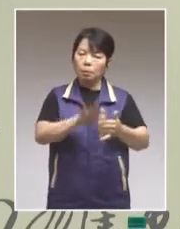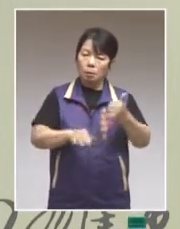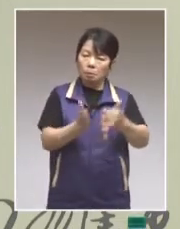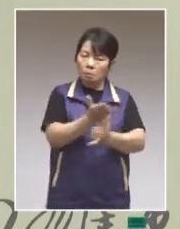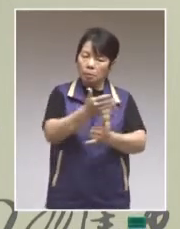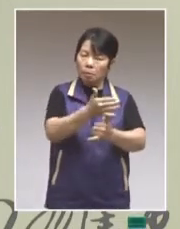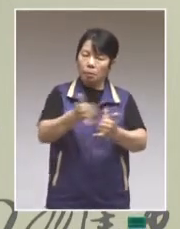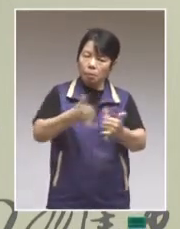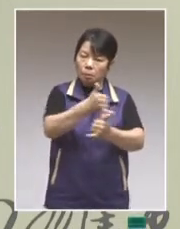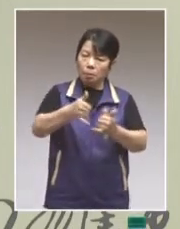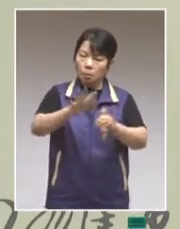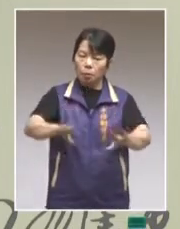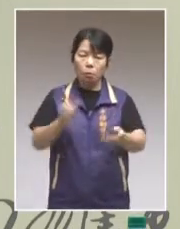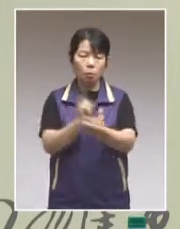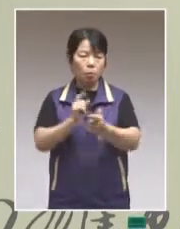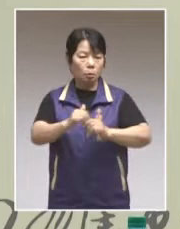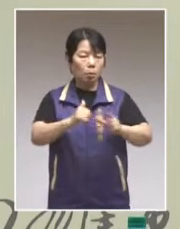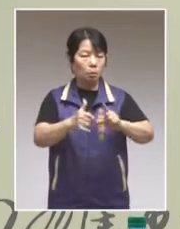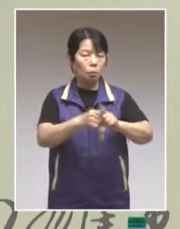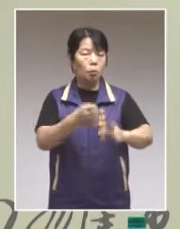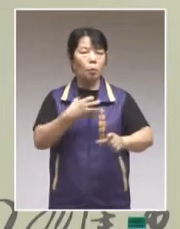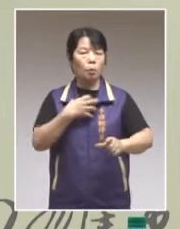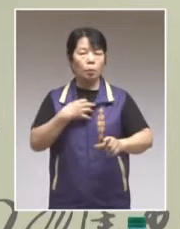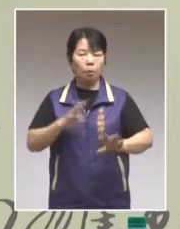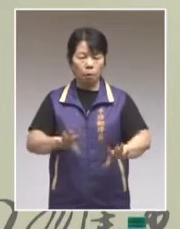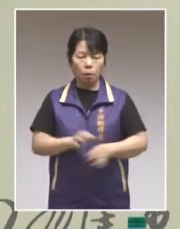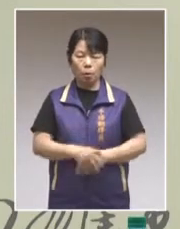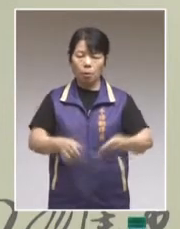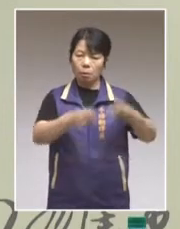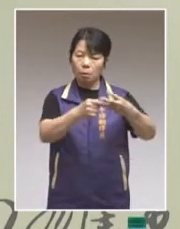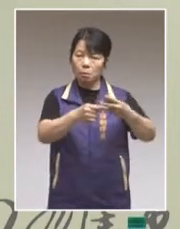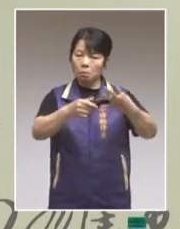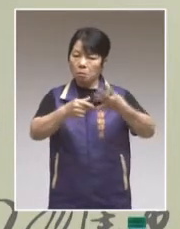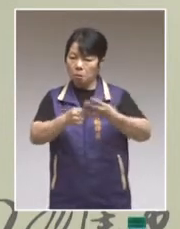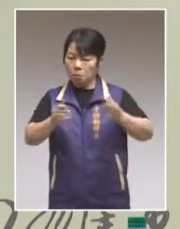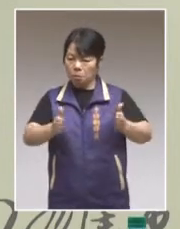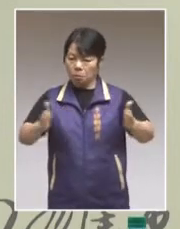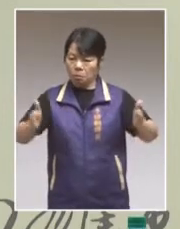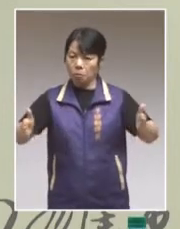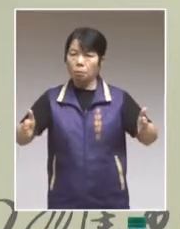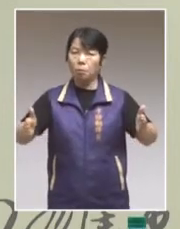那逐步的也大概进入我们大概第三波第四波的